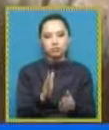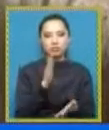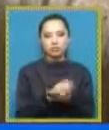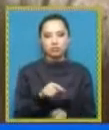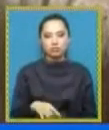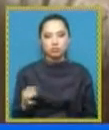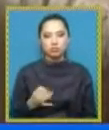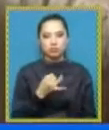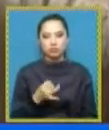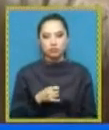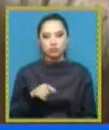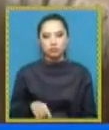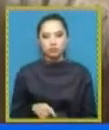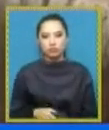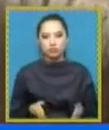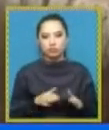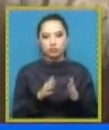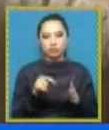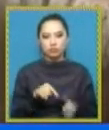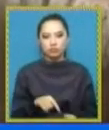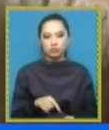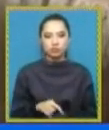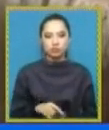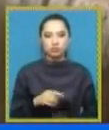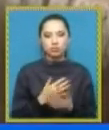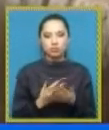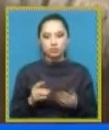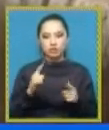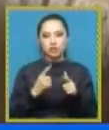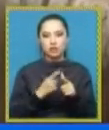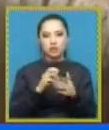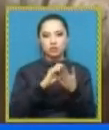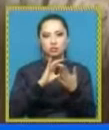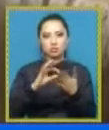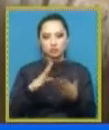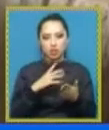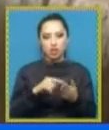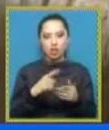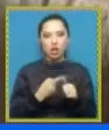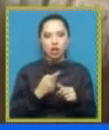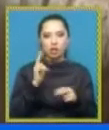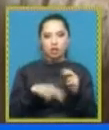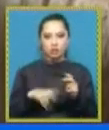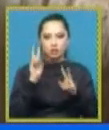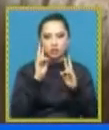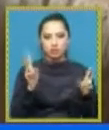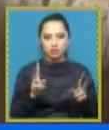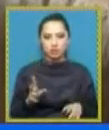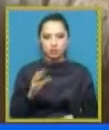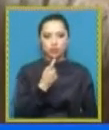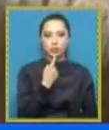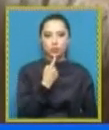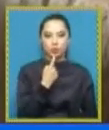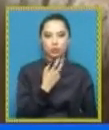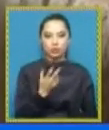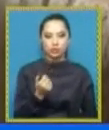қызығы құмыра шықты. Орхон Енисей әріптермен жазу жазылған. Әлі ешкім оқып бітамай жатыр оны. Әр ғалым әртүрлі оқып жатыр. Тағы